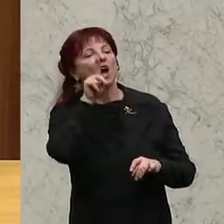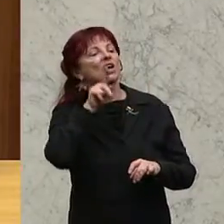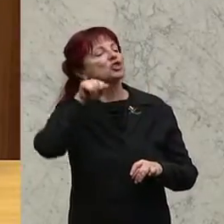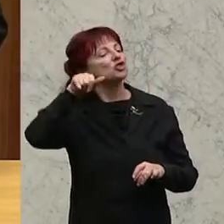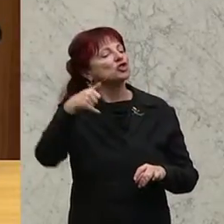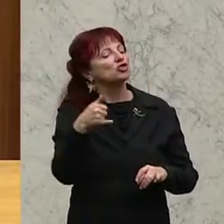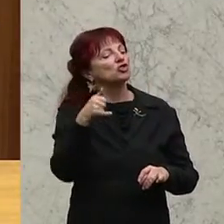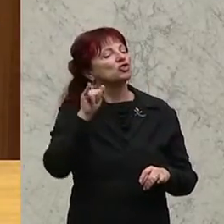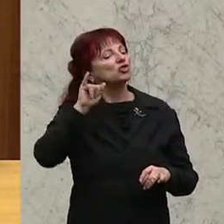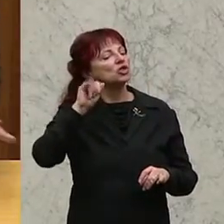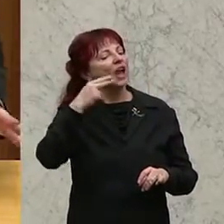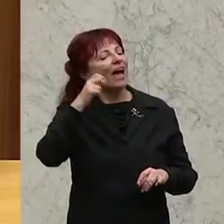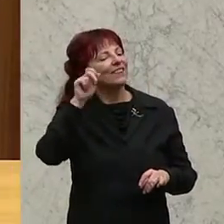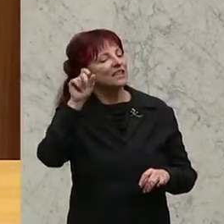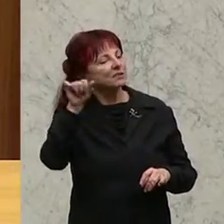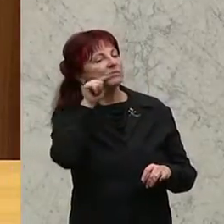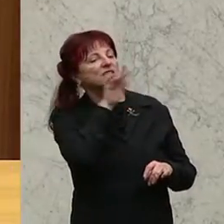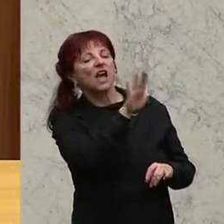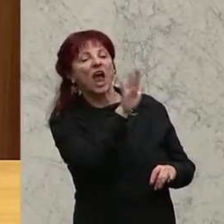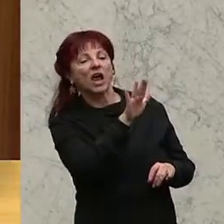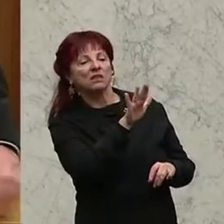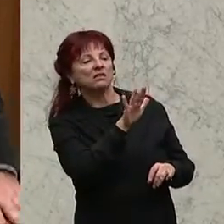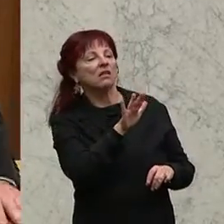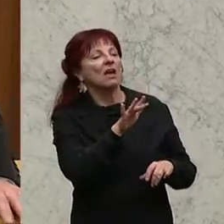hat man komplett vergessen. Okay,